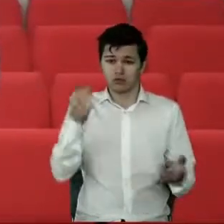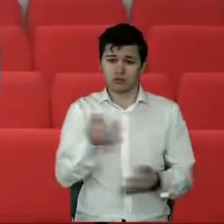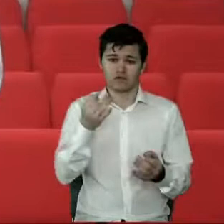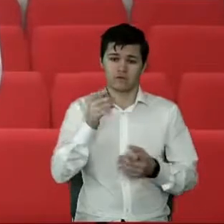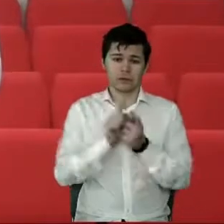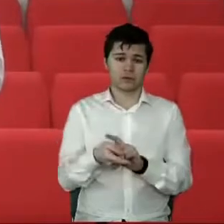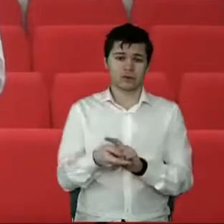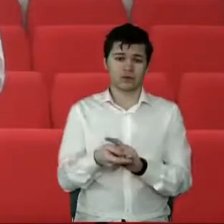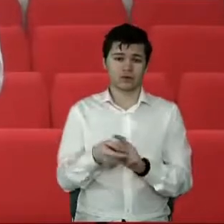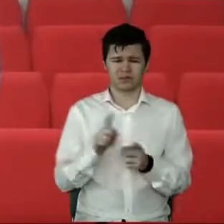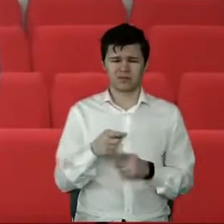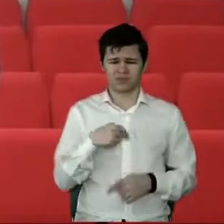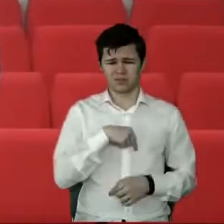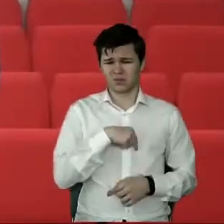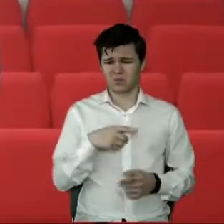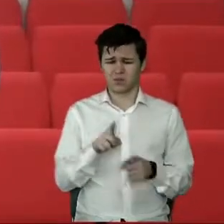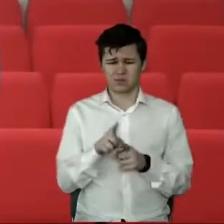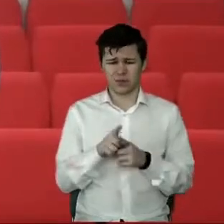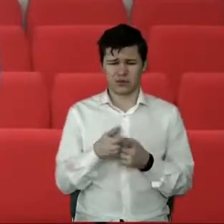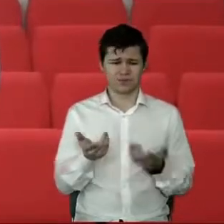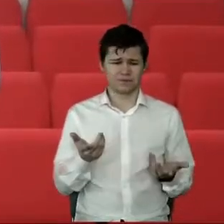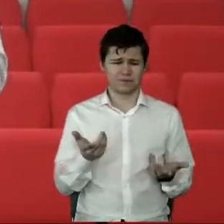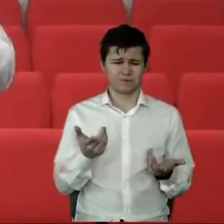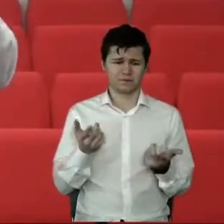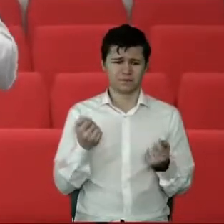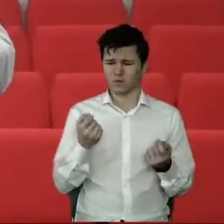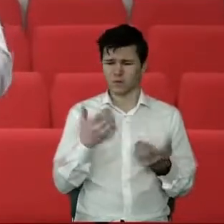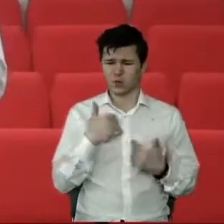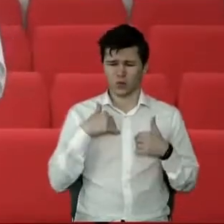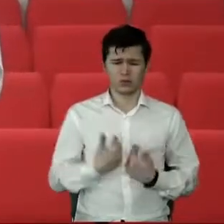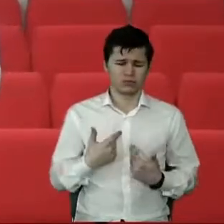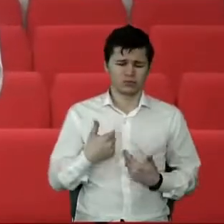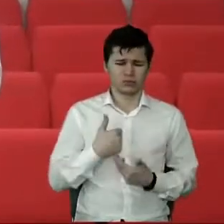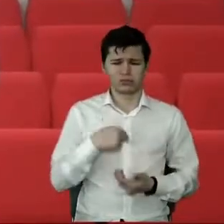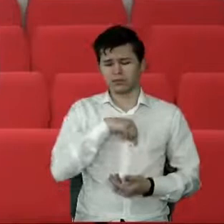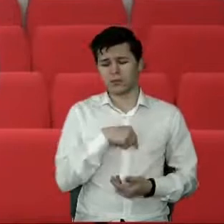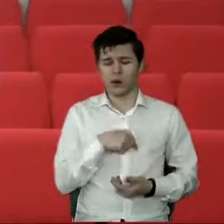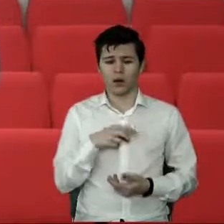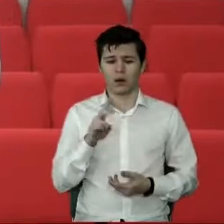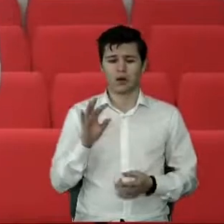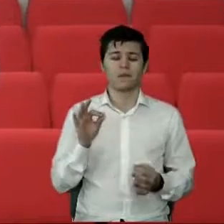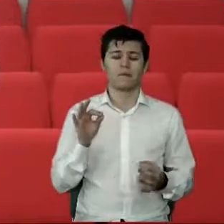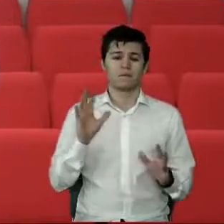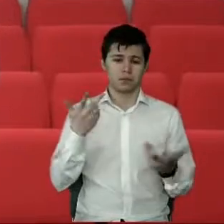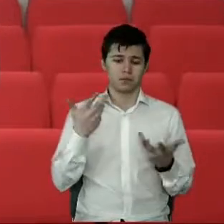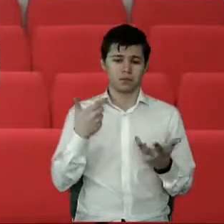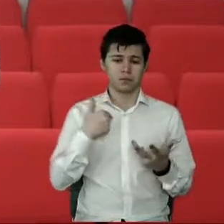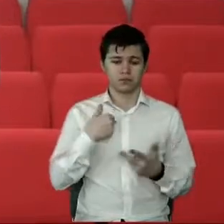изменить? Такие грустные мысли были. Знаете, оно приходит, прошло в мое сердце другая мысль. Вспомни